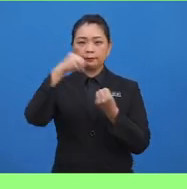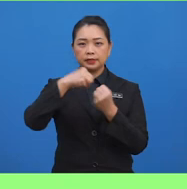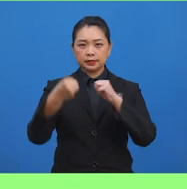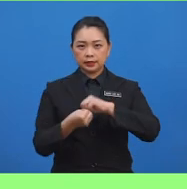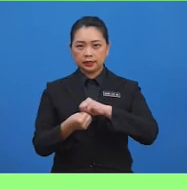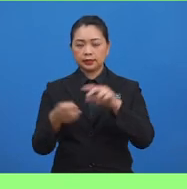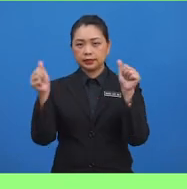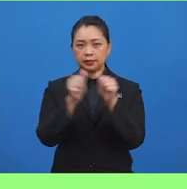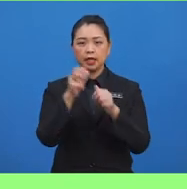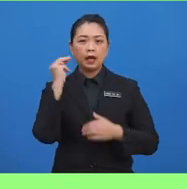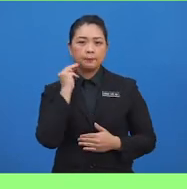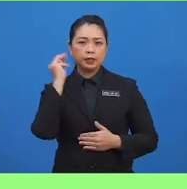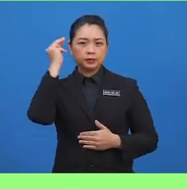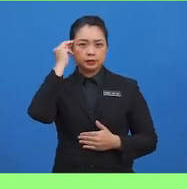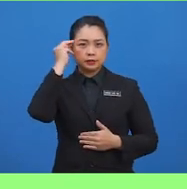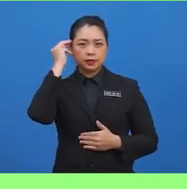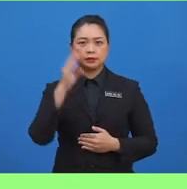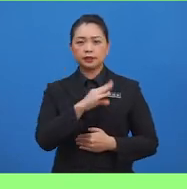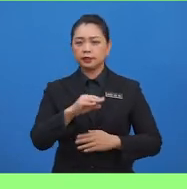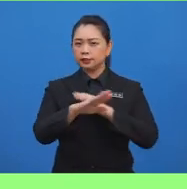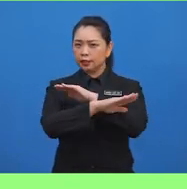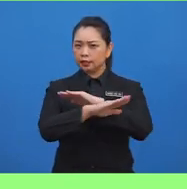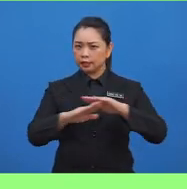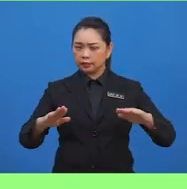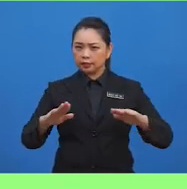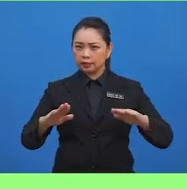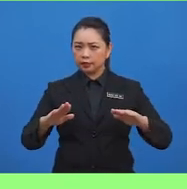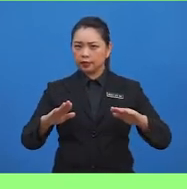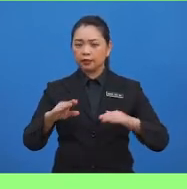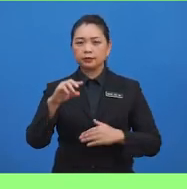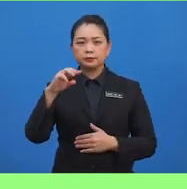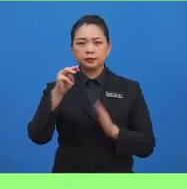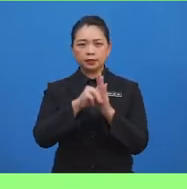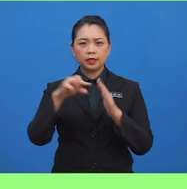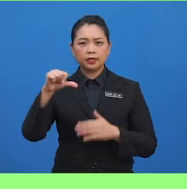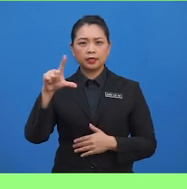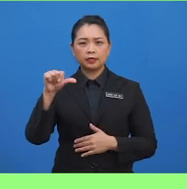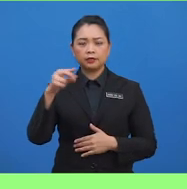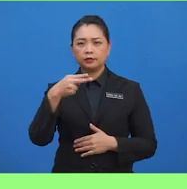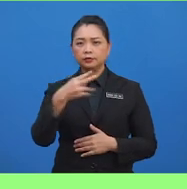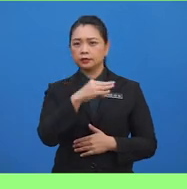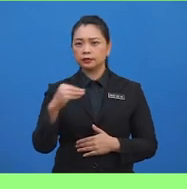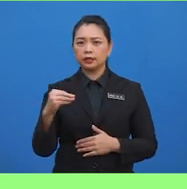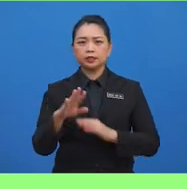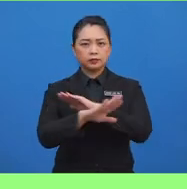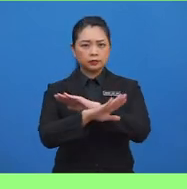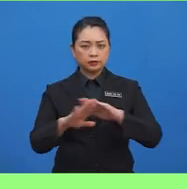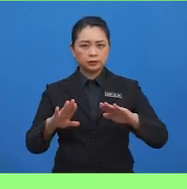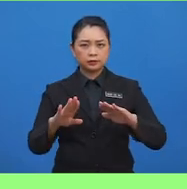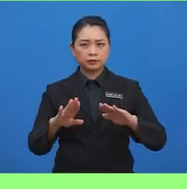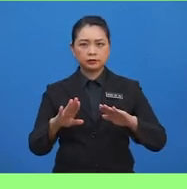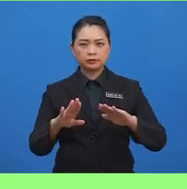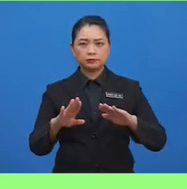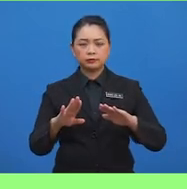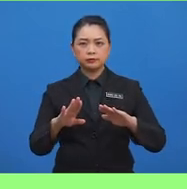masalah dengan matang dan Jangan mengalah setel tidak